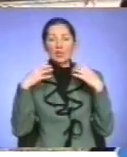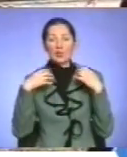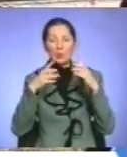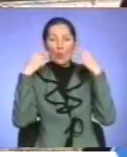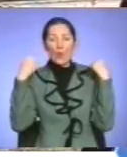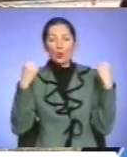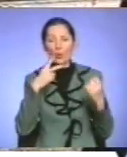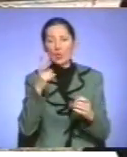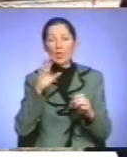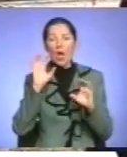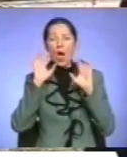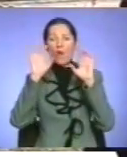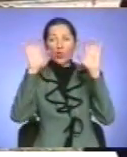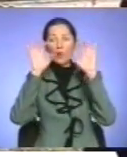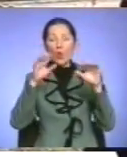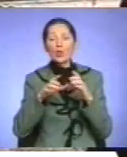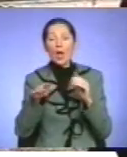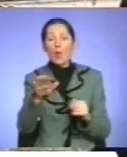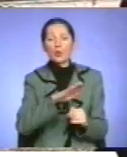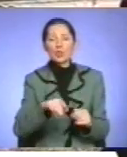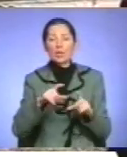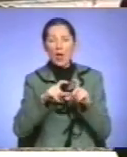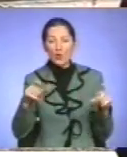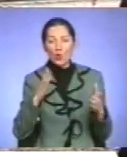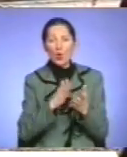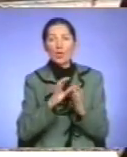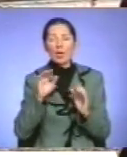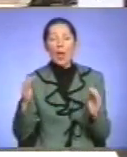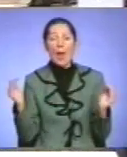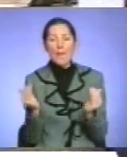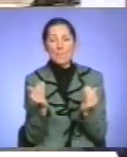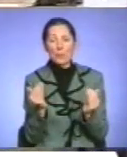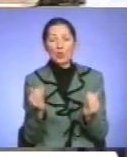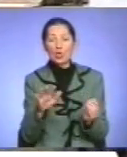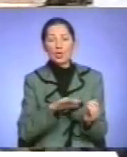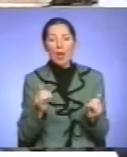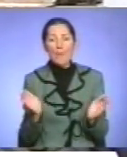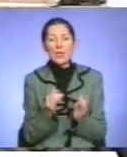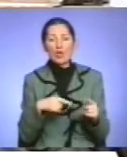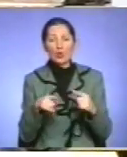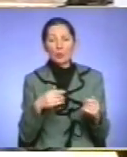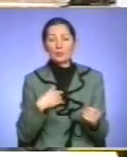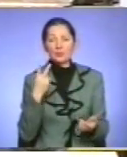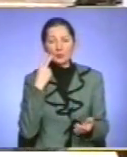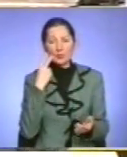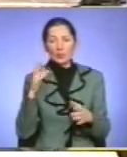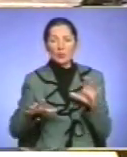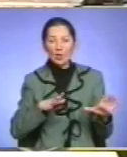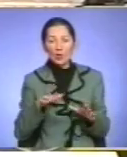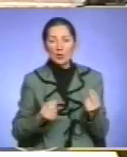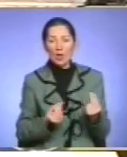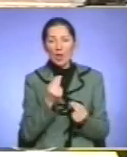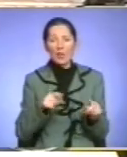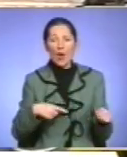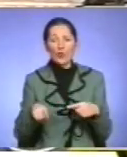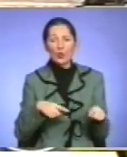площадка, і в школі є закрита площадка для міні-футболу. Я завжди ходжу на тренуюся грати в футбол там,